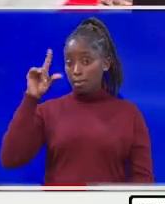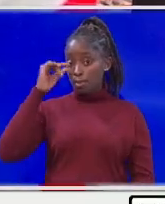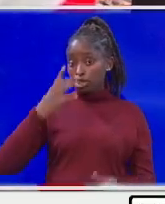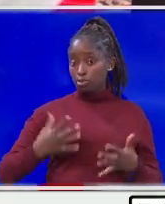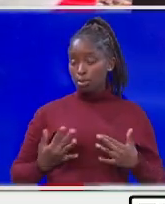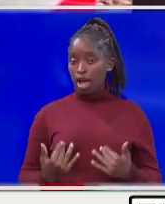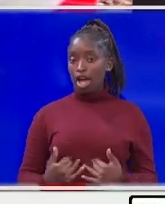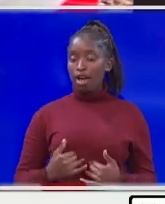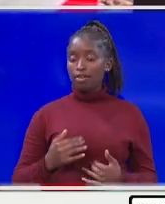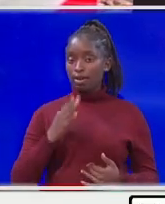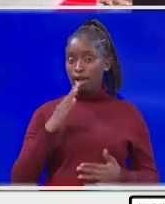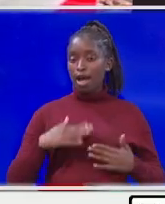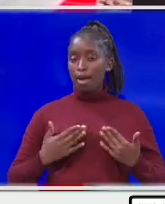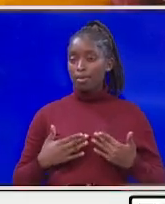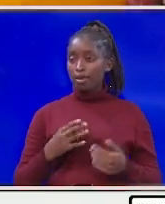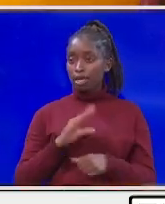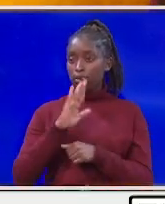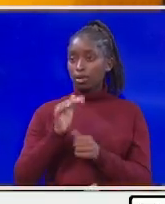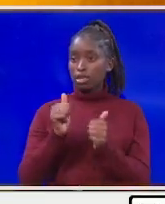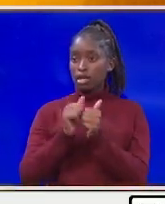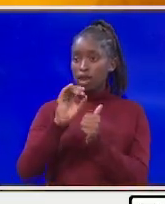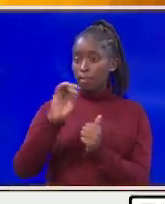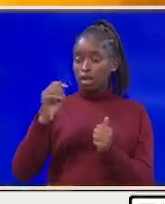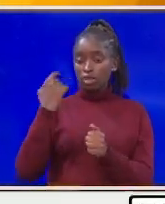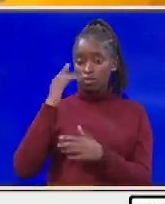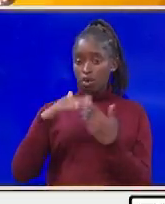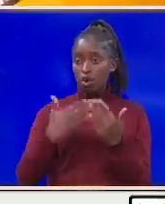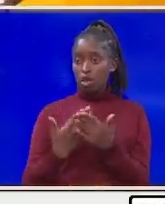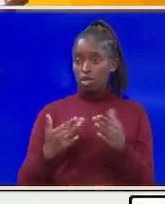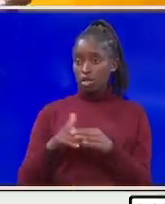punguzo la 10% kwa bidhaa zote mwezi huu.